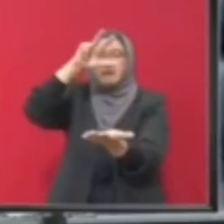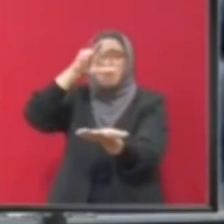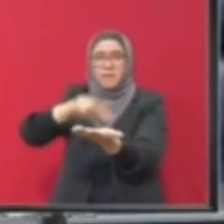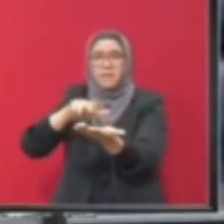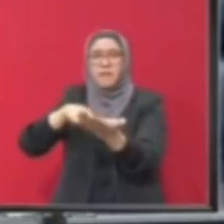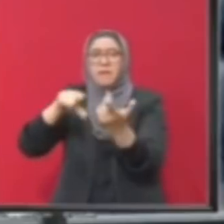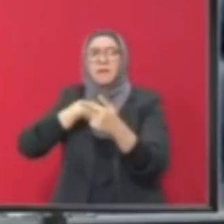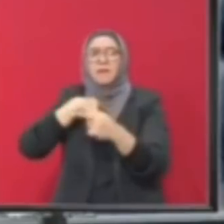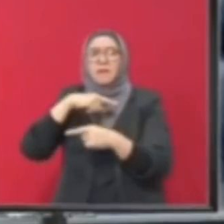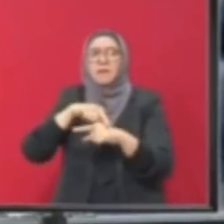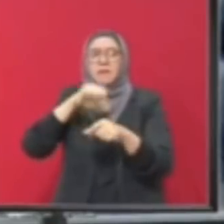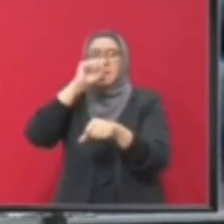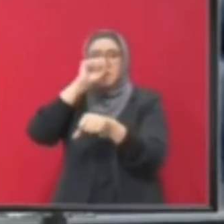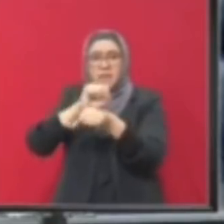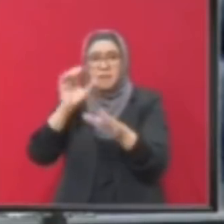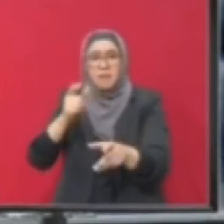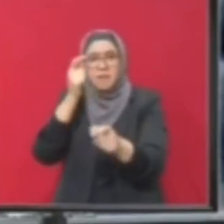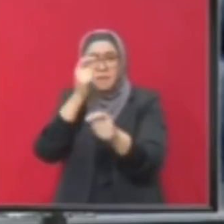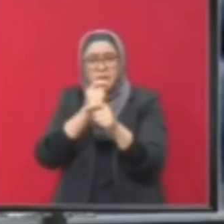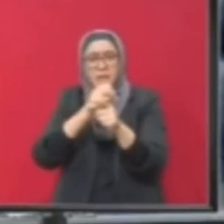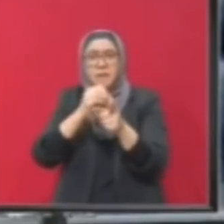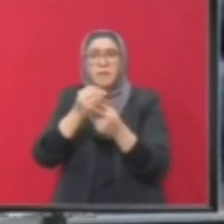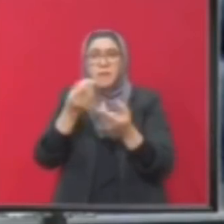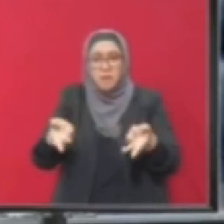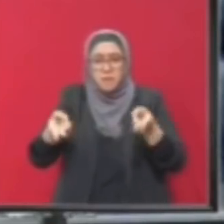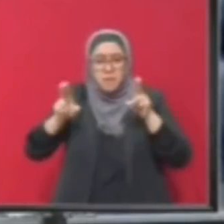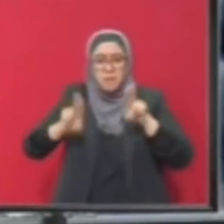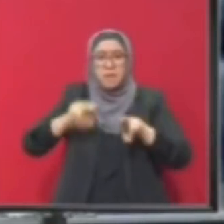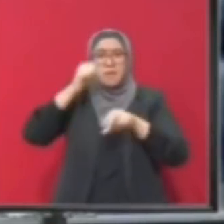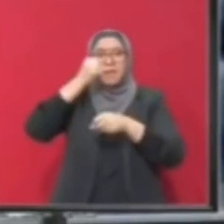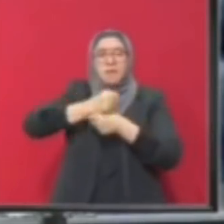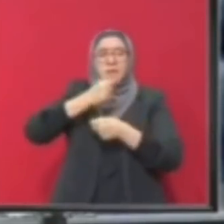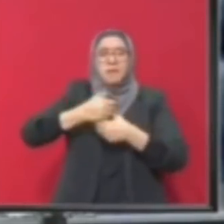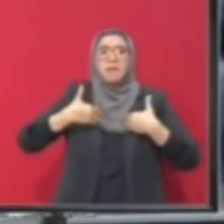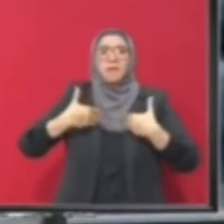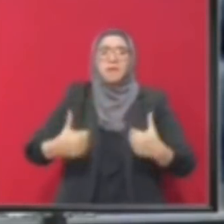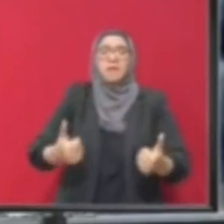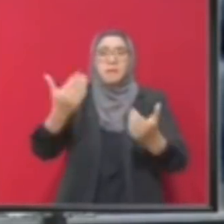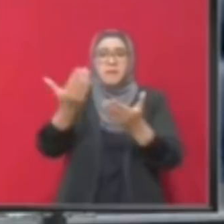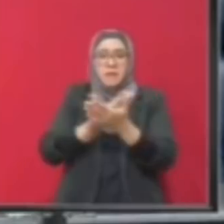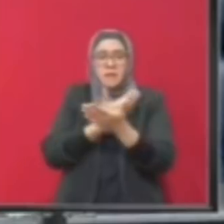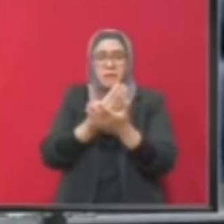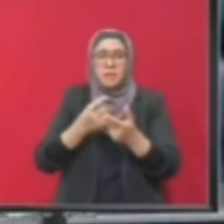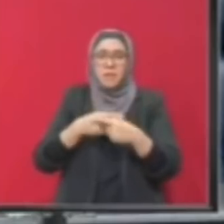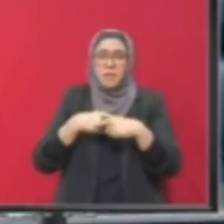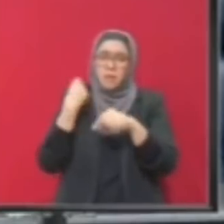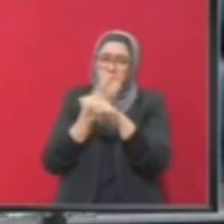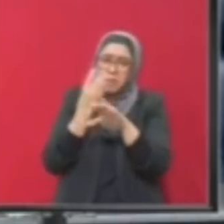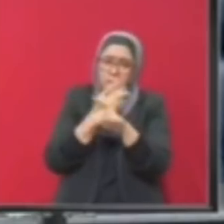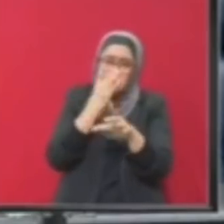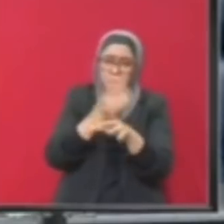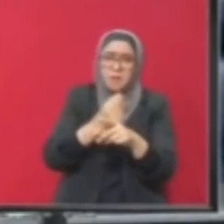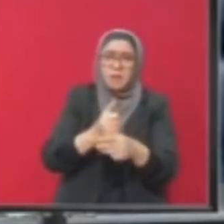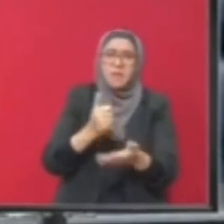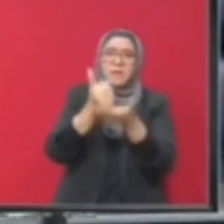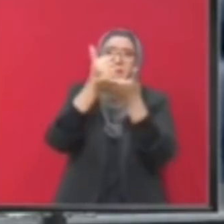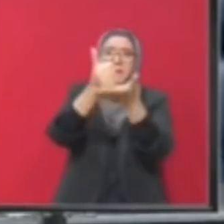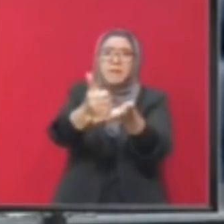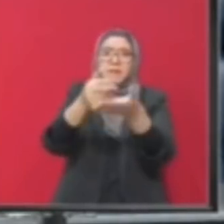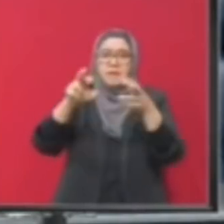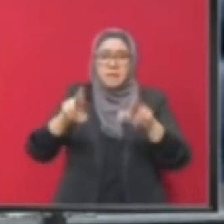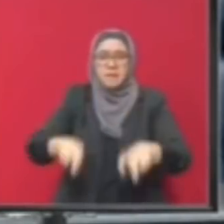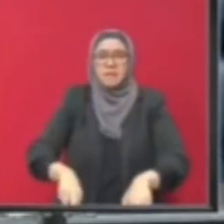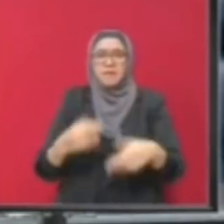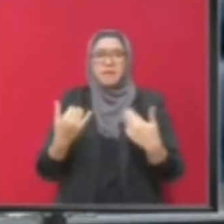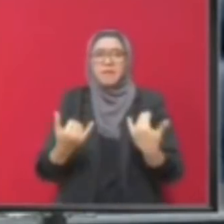jawatan tetap dan kontrak untuk pekerja kesihatan yang baru, walaupun mereka bertungkus lumus membantu rakyat. Seperti yang kita